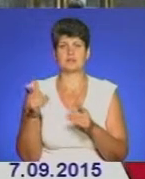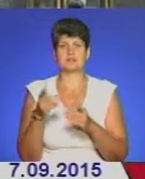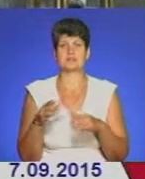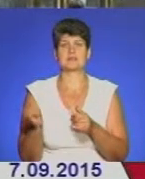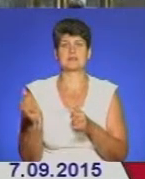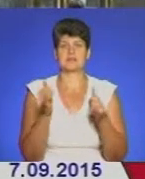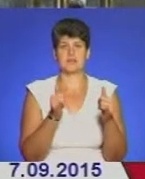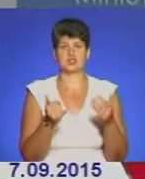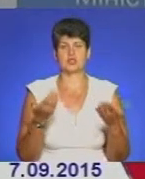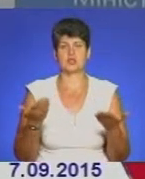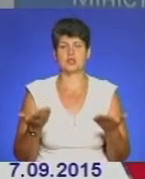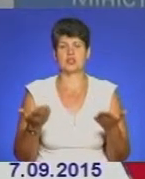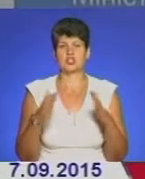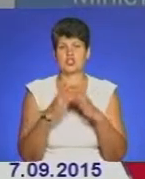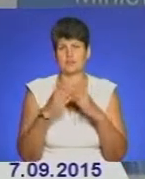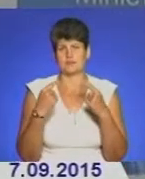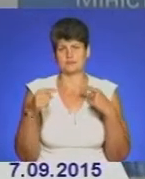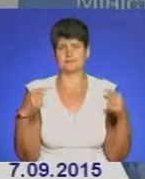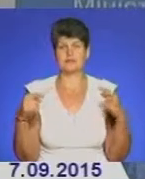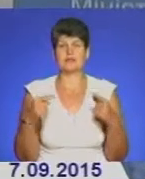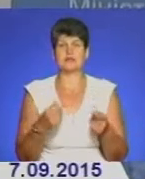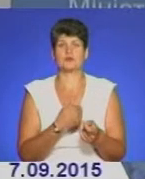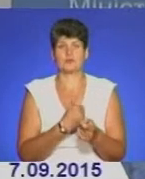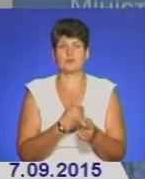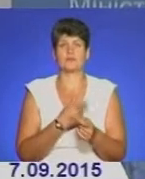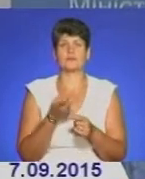житлом і таке інше. Звертатися охочих